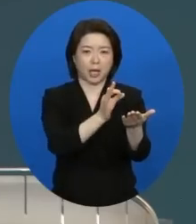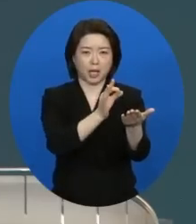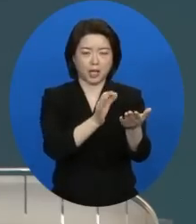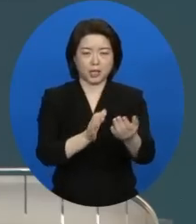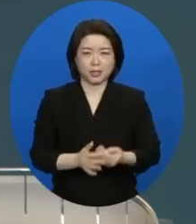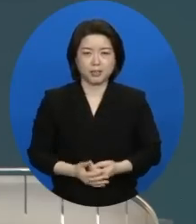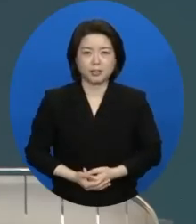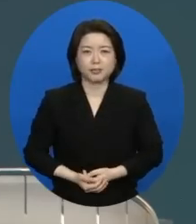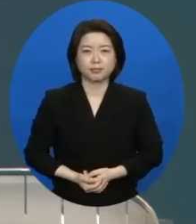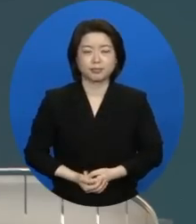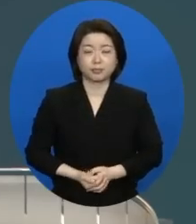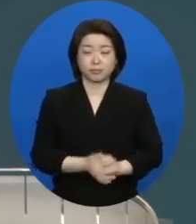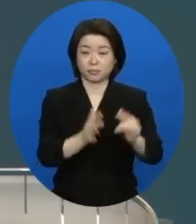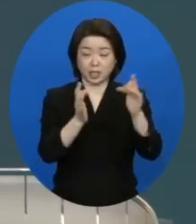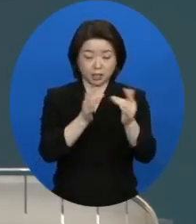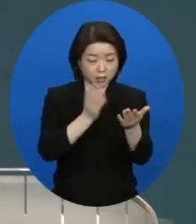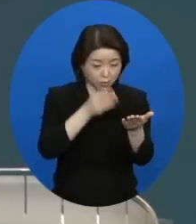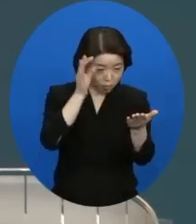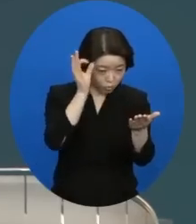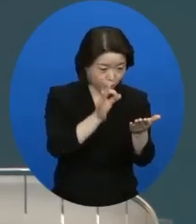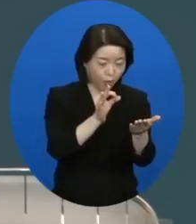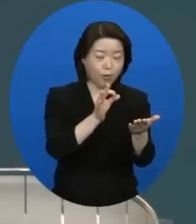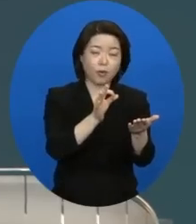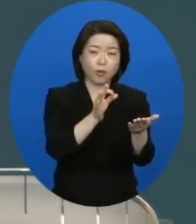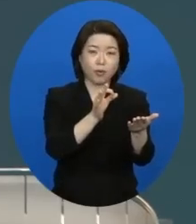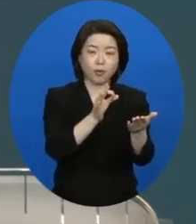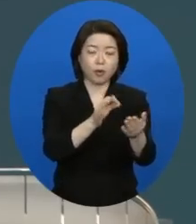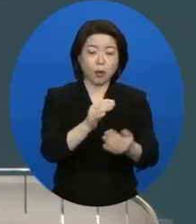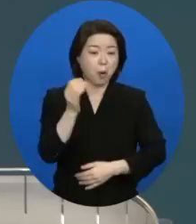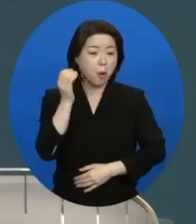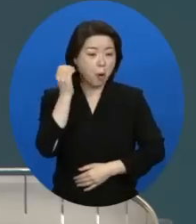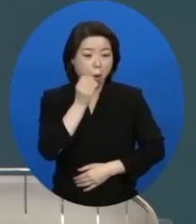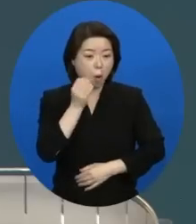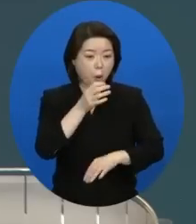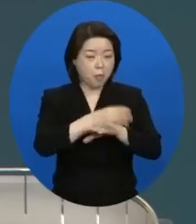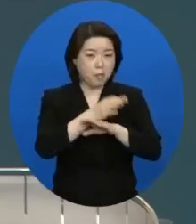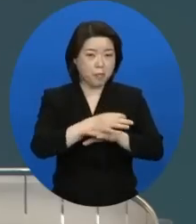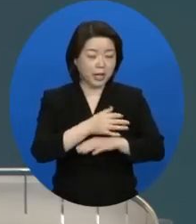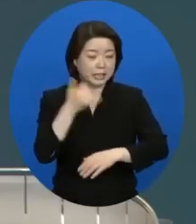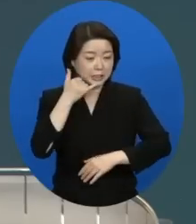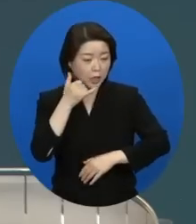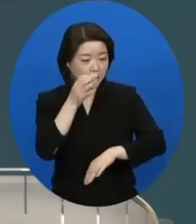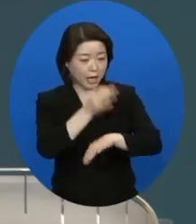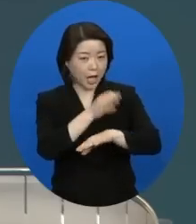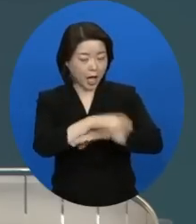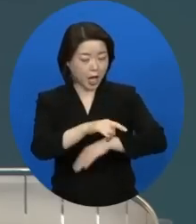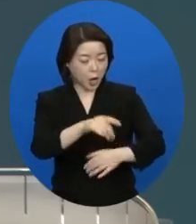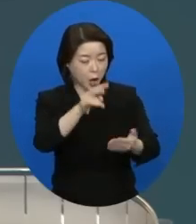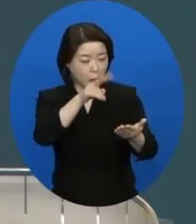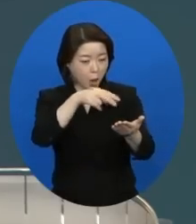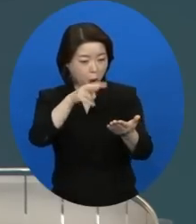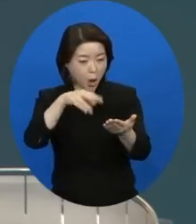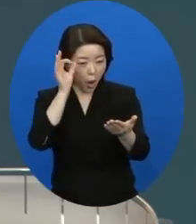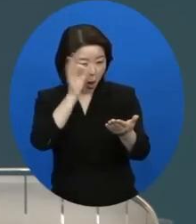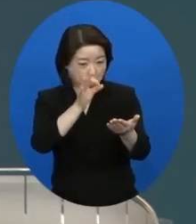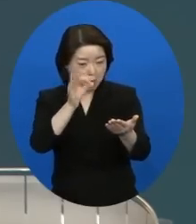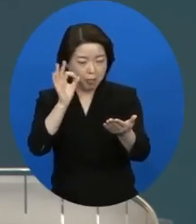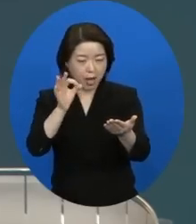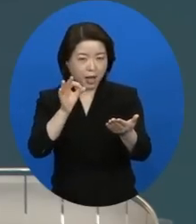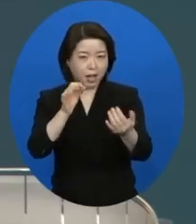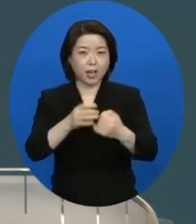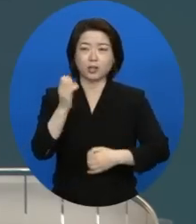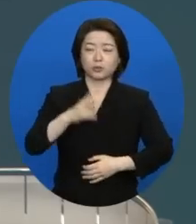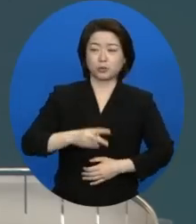합니다. 인터넷 뉴스를 보다가 홈쇼핑 채널도 한 번씩 훑어보고 요즘 히트치는